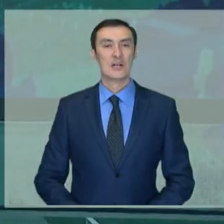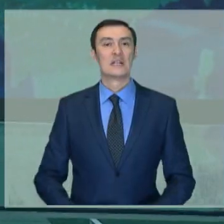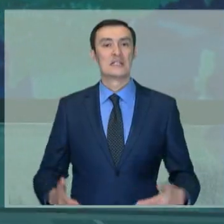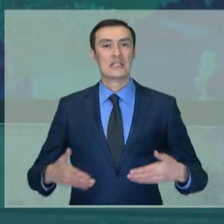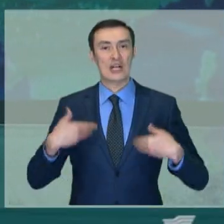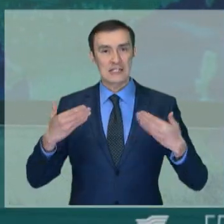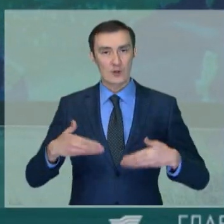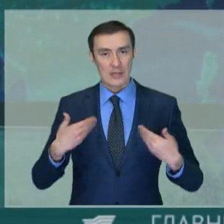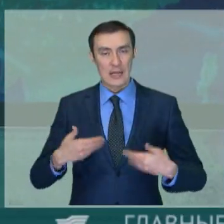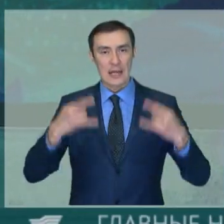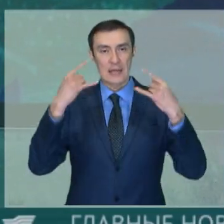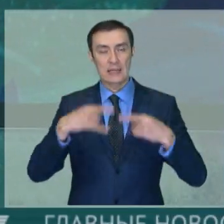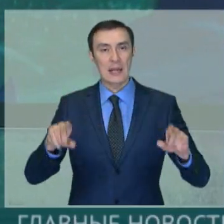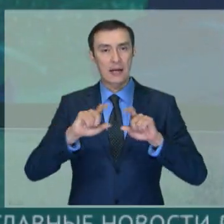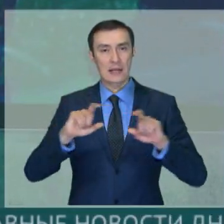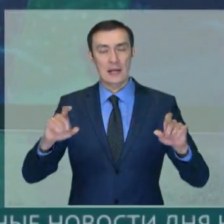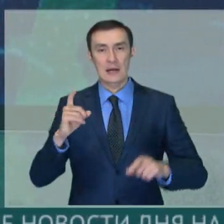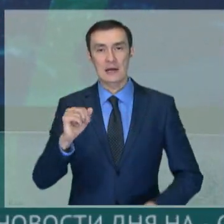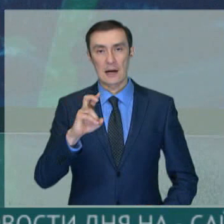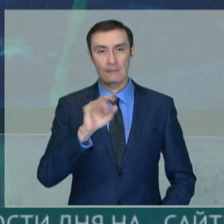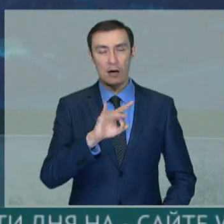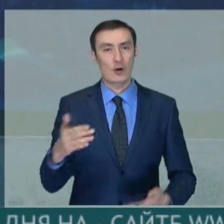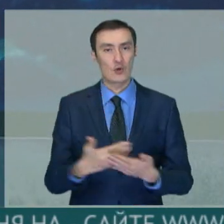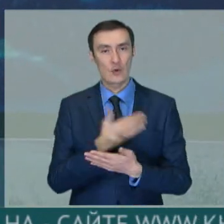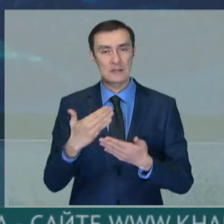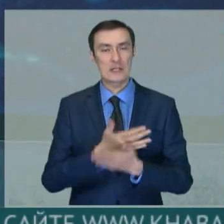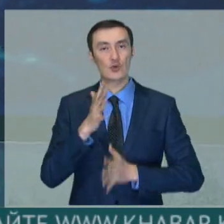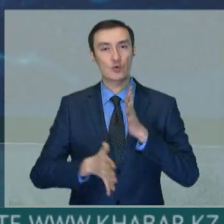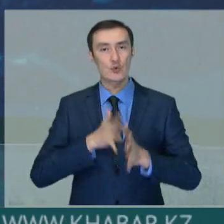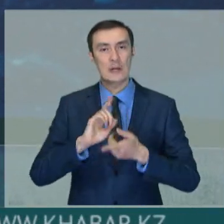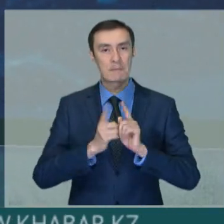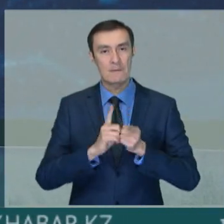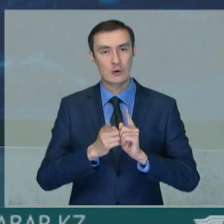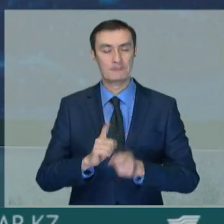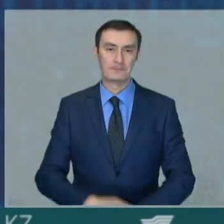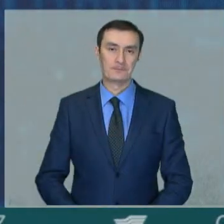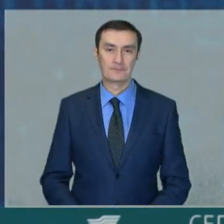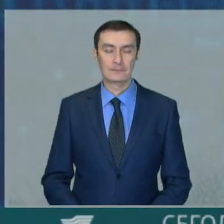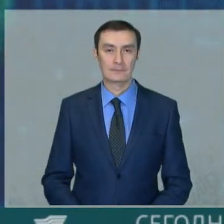Здравствуйте. На телеканале «Хабар Новости» в студии Гульнара Жандагулова, сурдоперевод Хасан Исраилов.